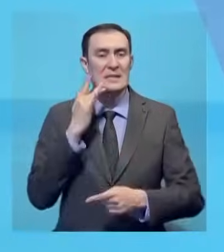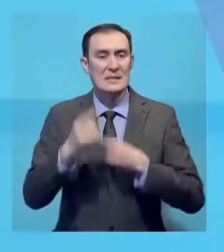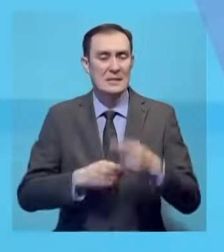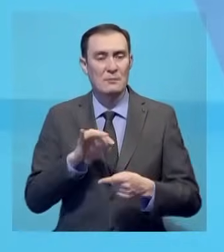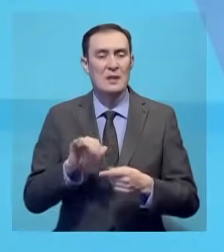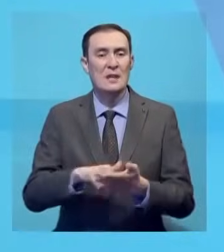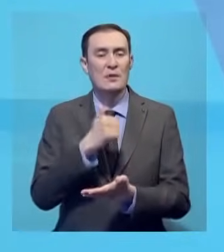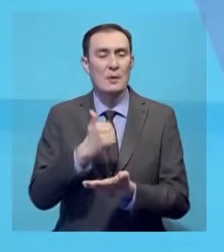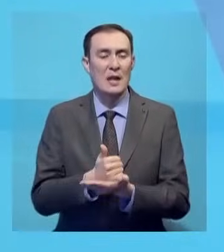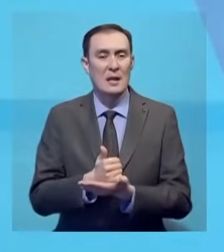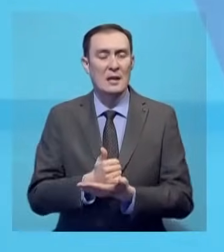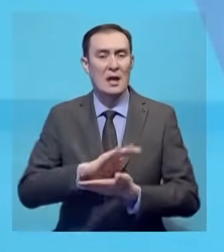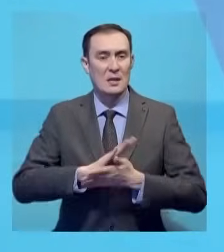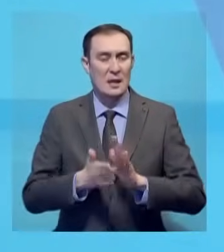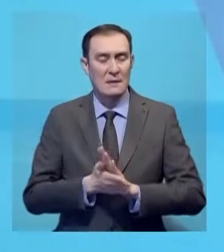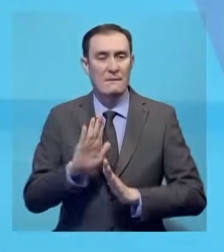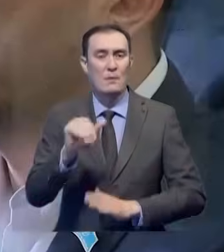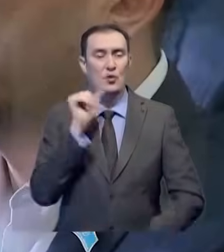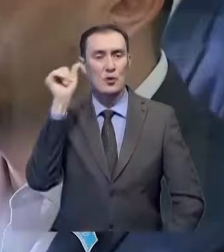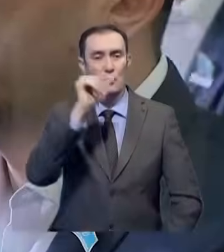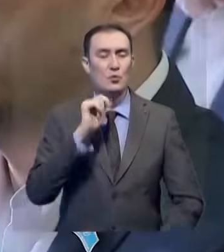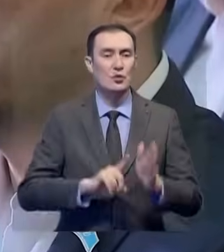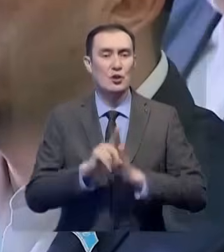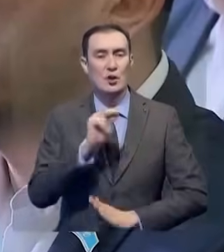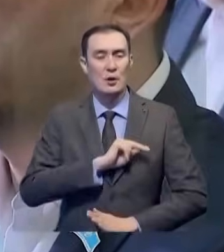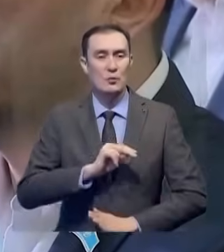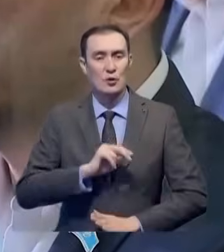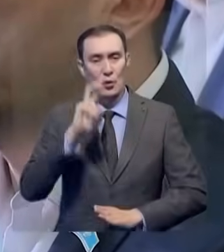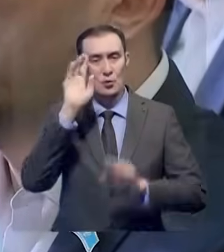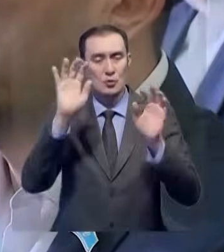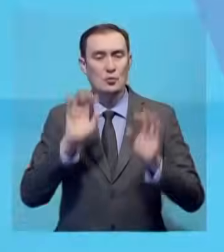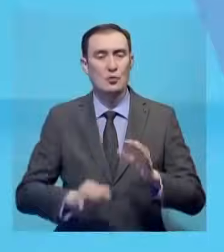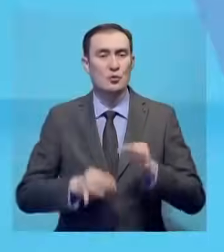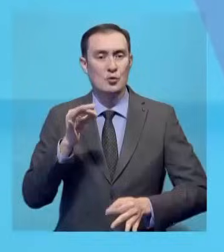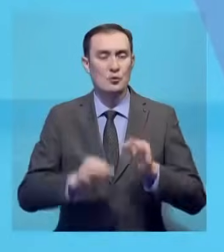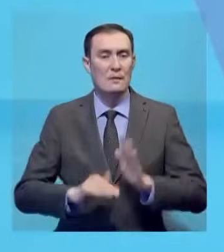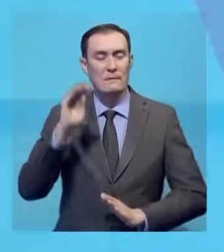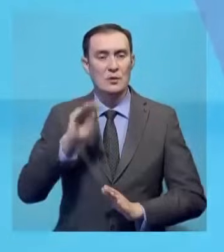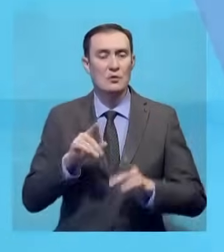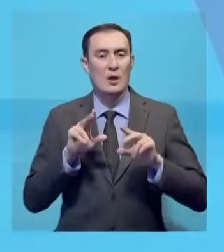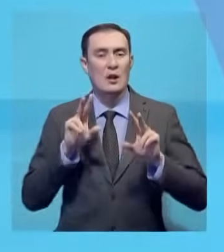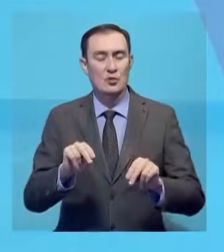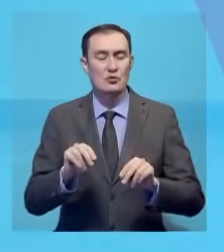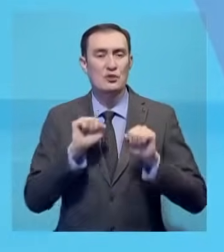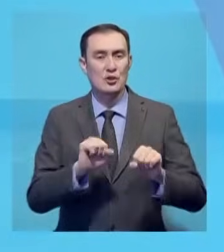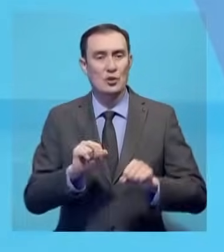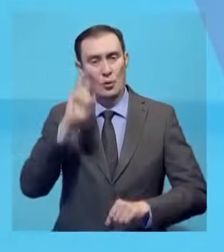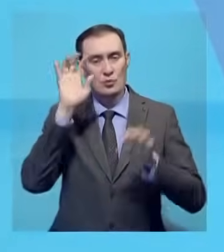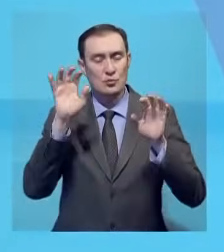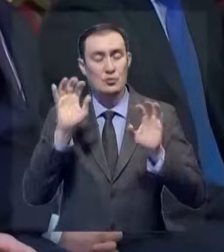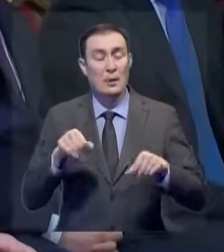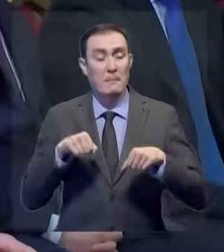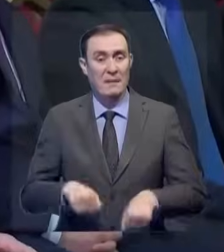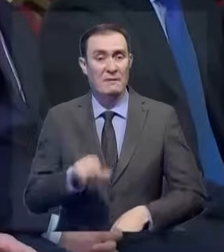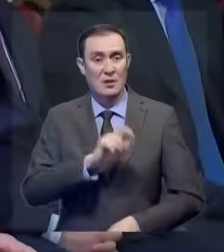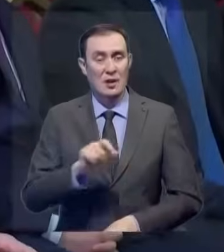но и фундаментальный характер. В целом, в прошлом году начал работу Конституционный суд, высший орган, гарантирующий защиту конституционных прав наших